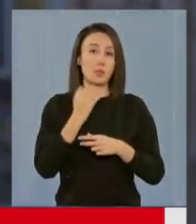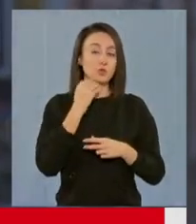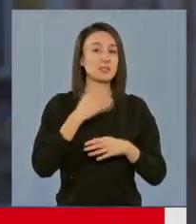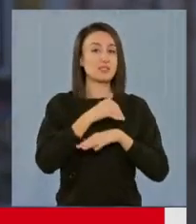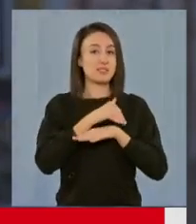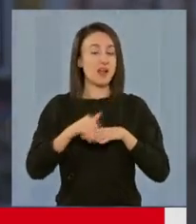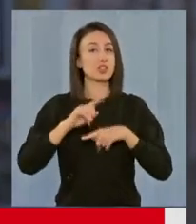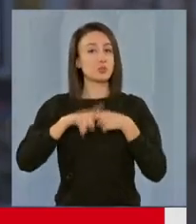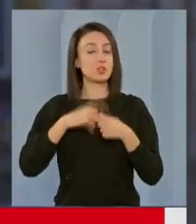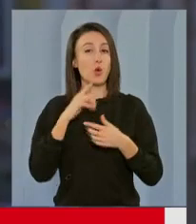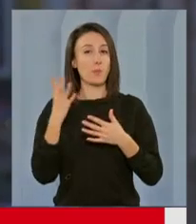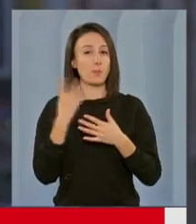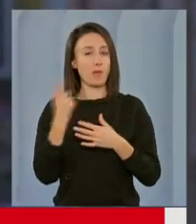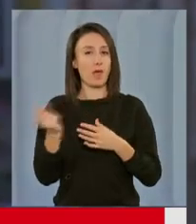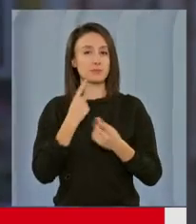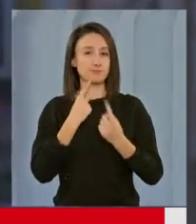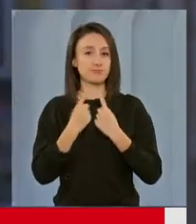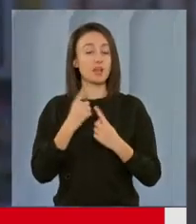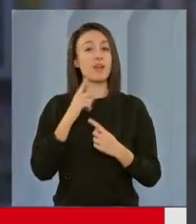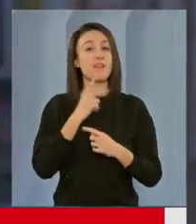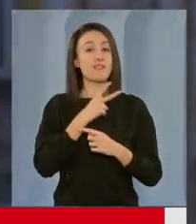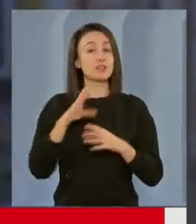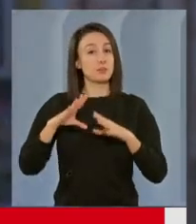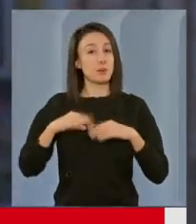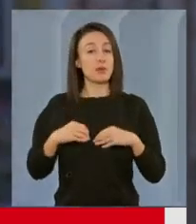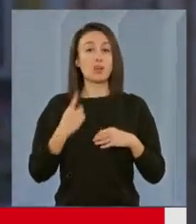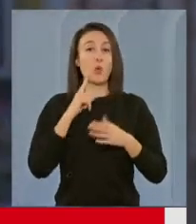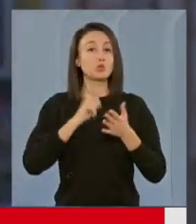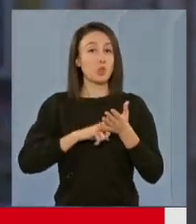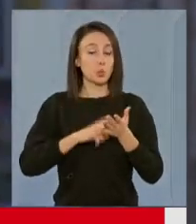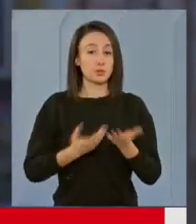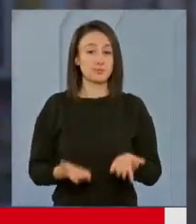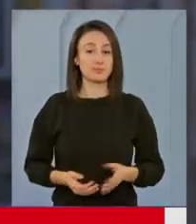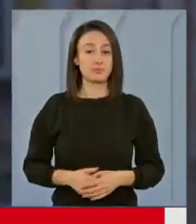în stradă după ce au ieșit de la negocierile avute fără să primească ce au cerut.